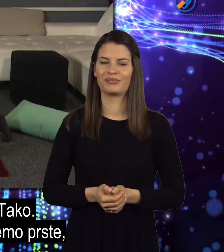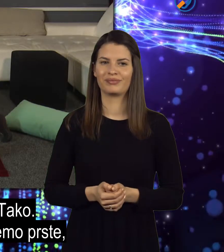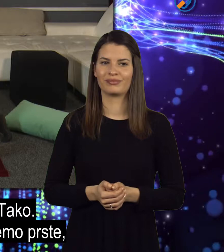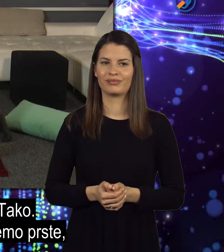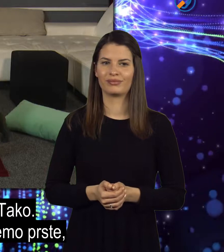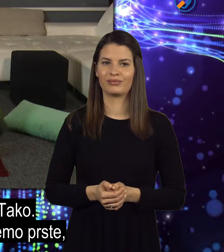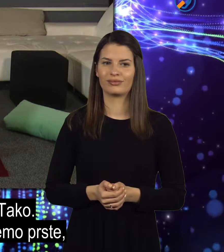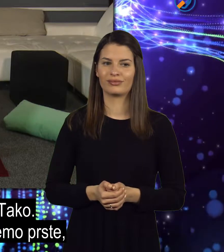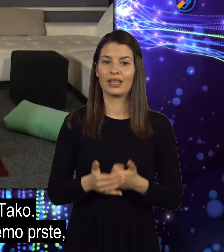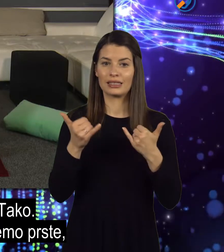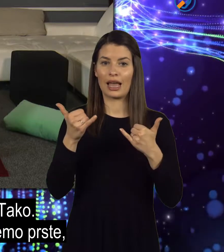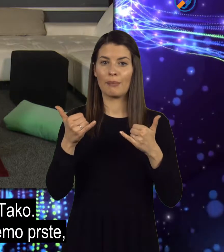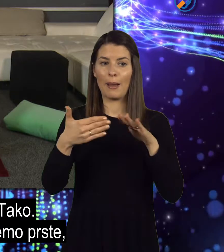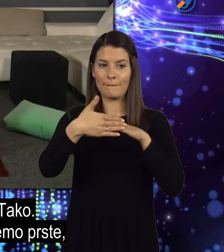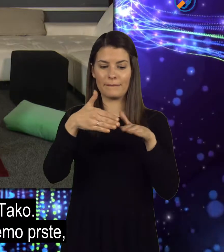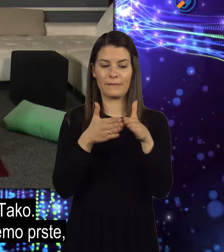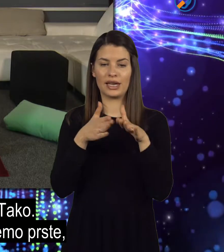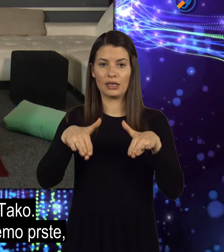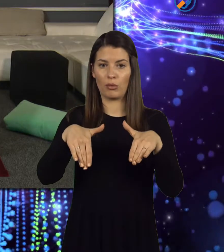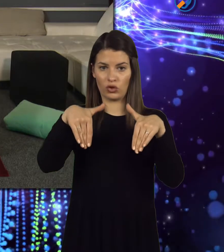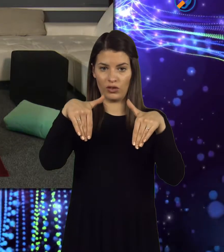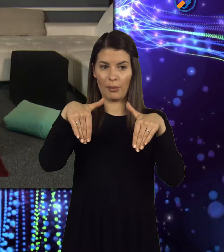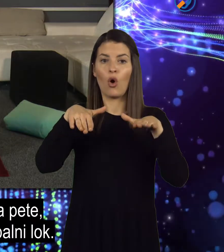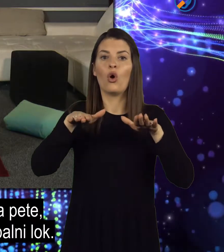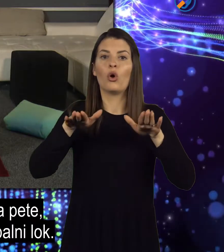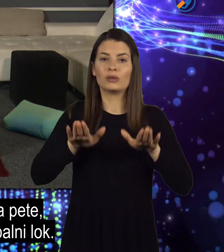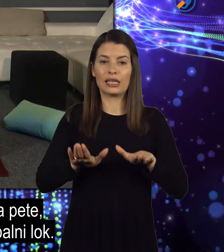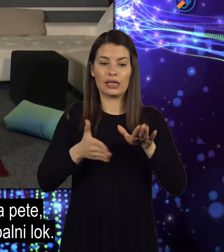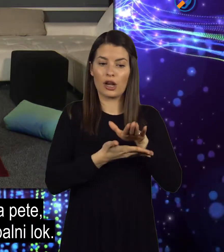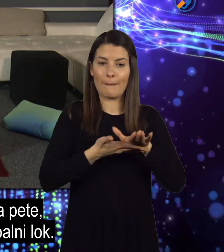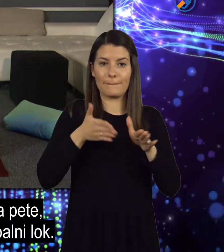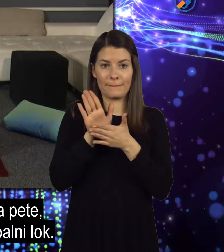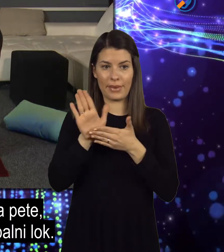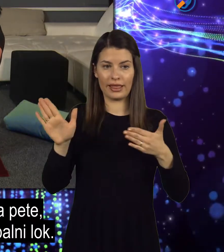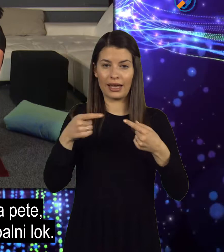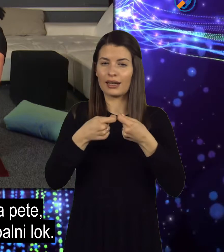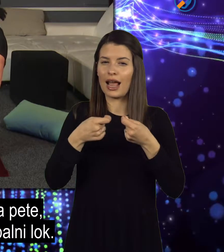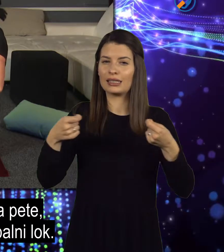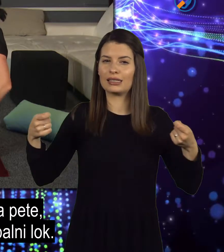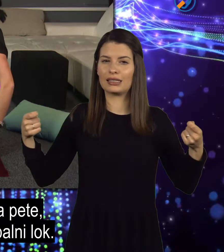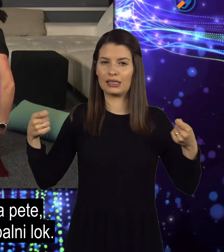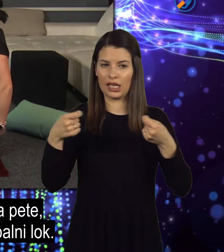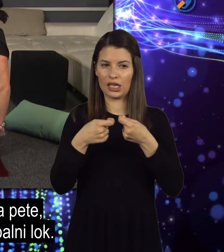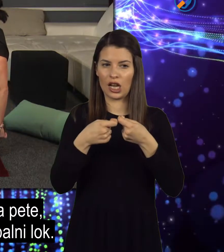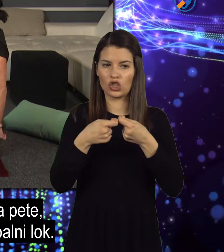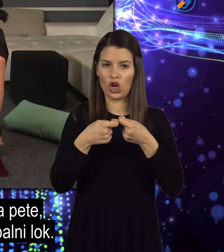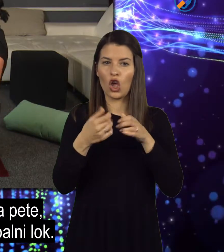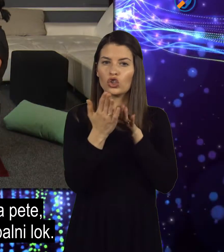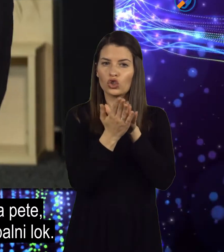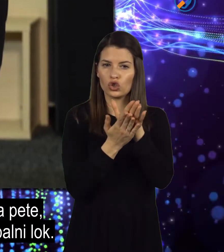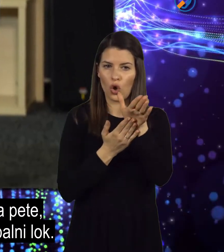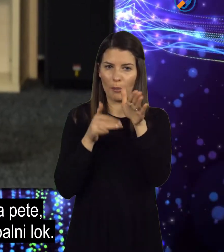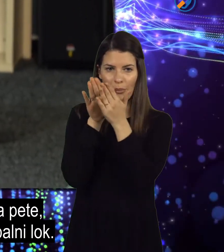Tako. Zdaj pa spodvijemo prste in se usedeš na pete, raztegneš stopalni